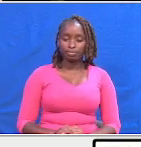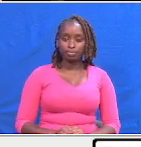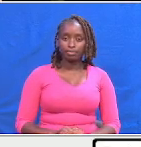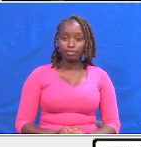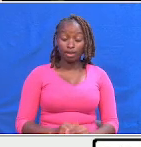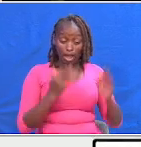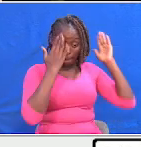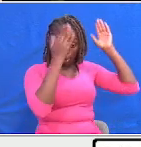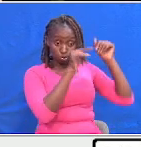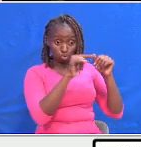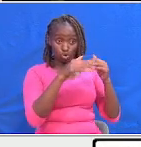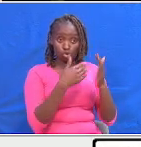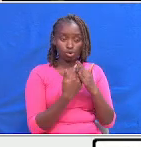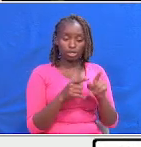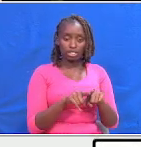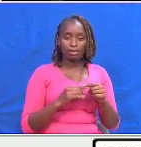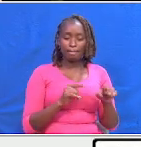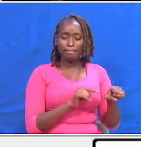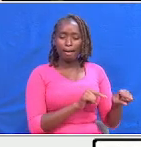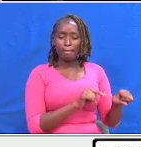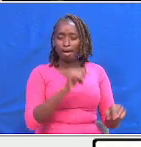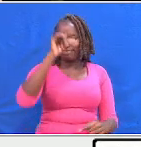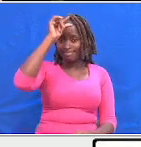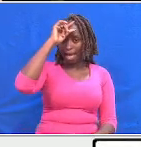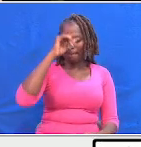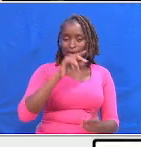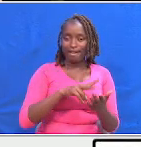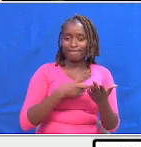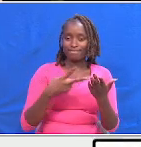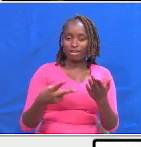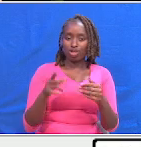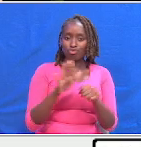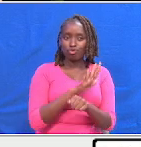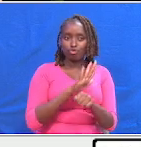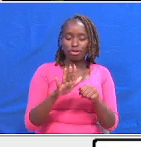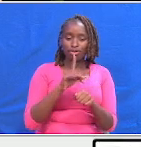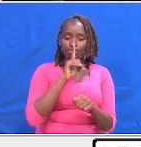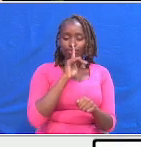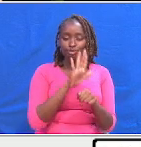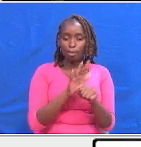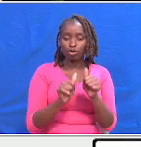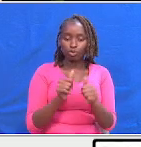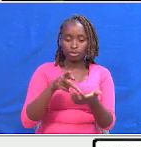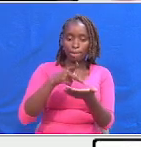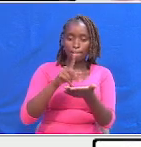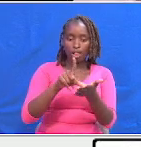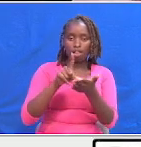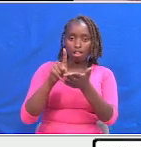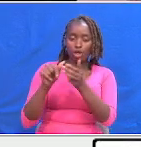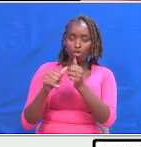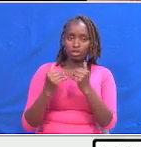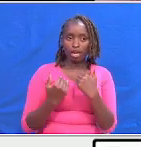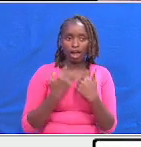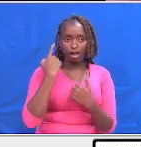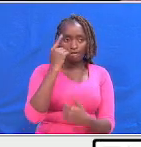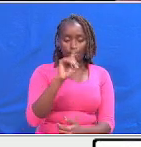Maaskofu hao pia wameishutumu serikali kwa kutotimiza ahadi yake ya awali ya kulipa deni ambalo hazina ya bima